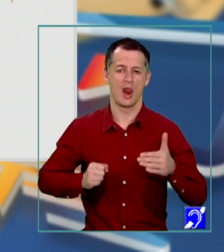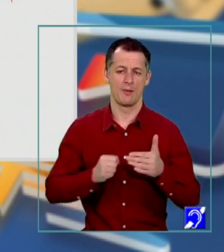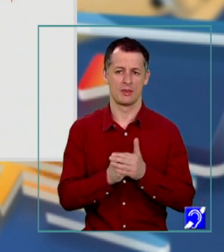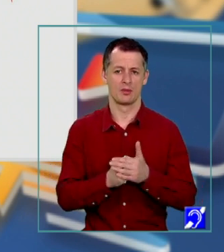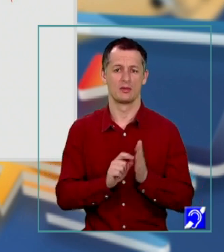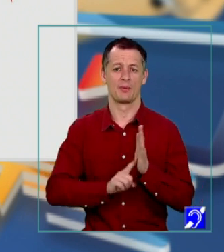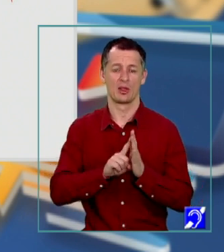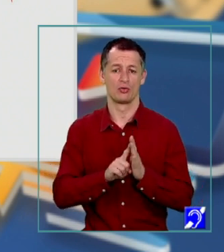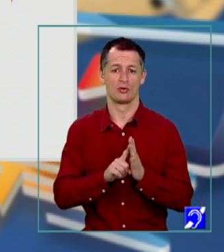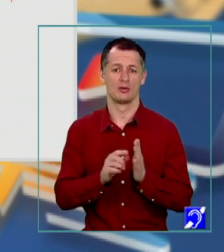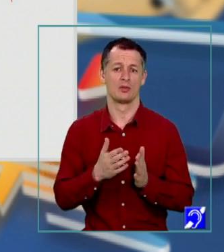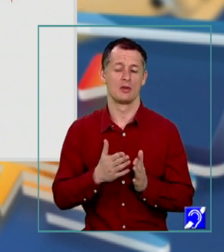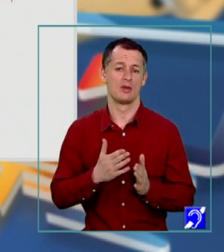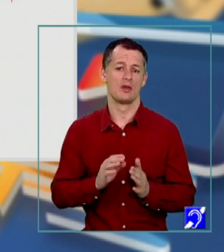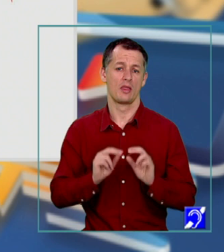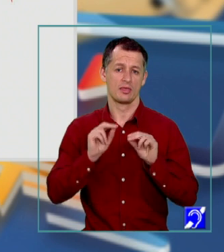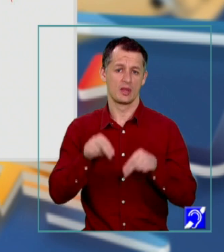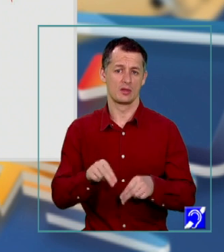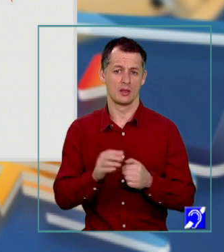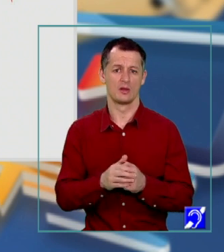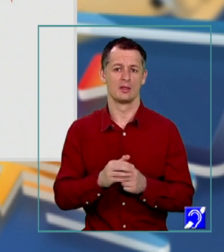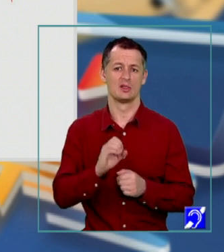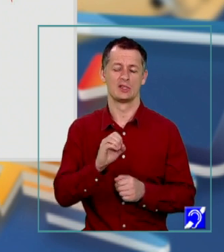0, către 0 Kelvin. Am trasat